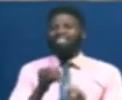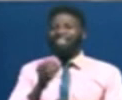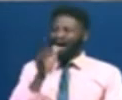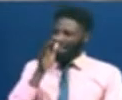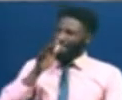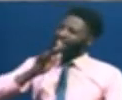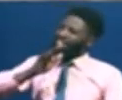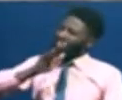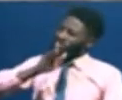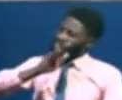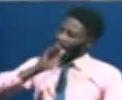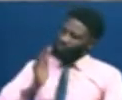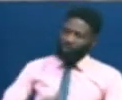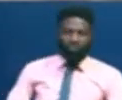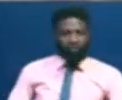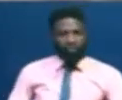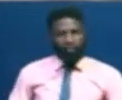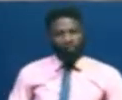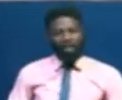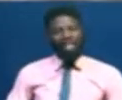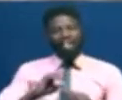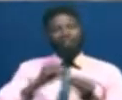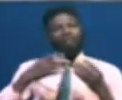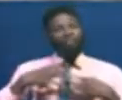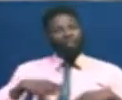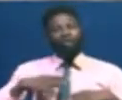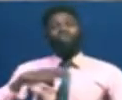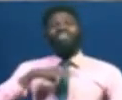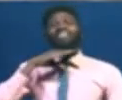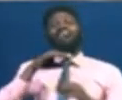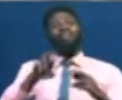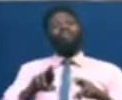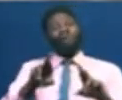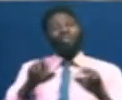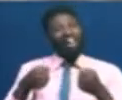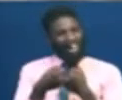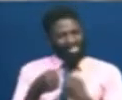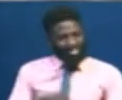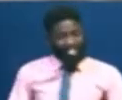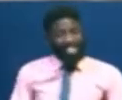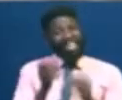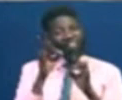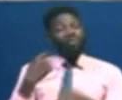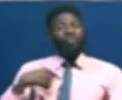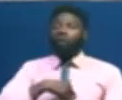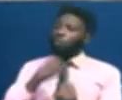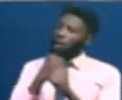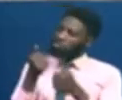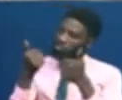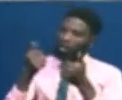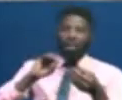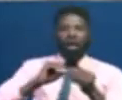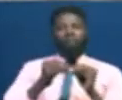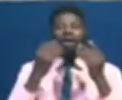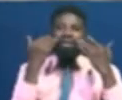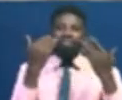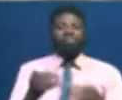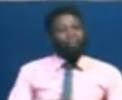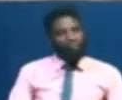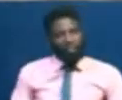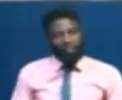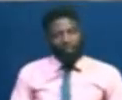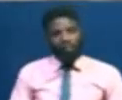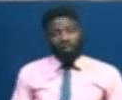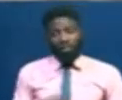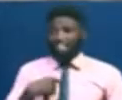Ile watu wamekufia barabarani. Kama tunafanya vizuri, namba zile zinaongea. Ningependa kusema mwaka